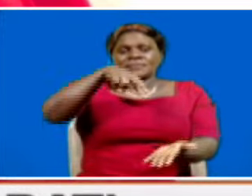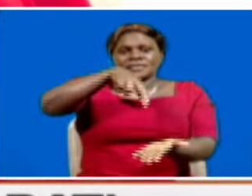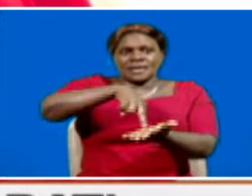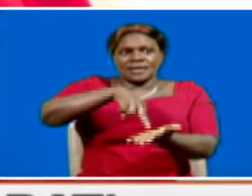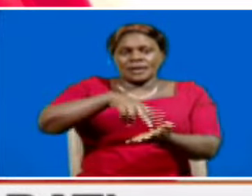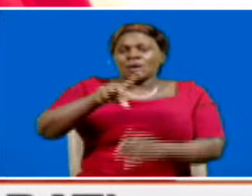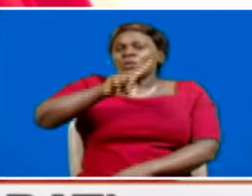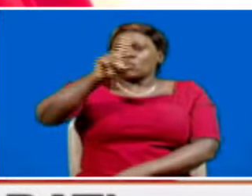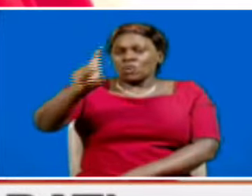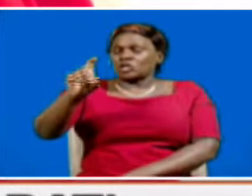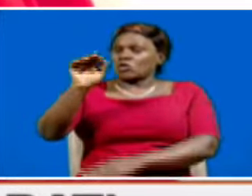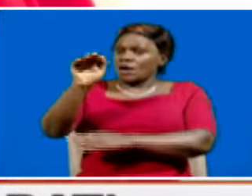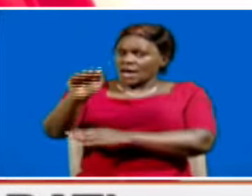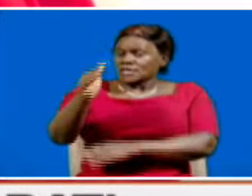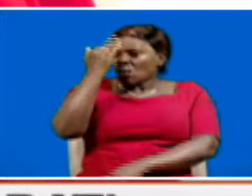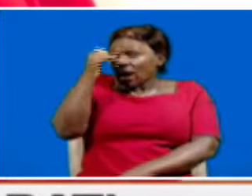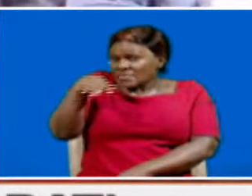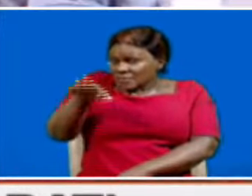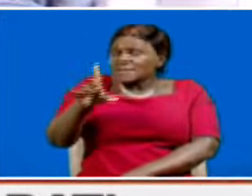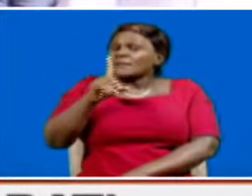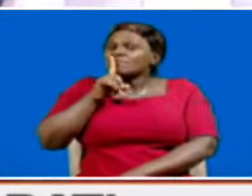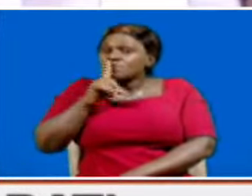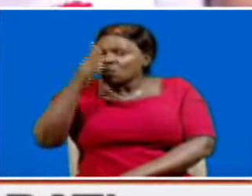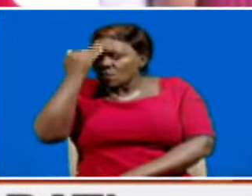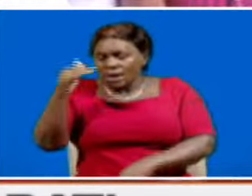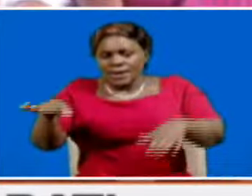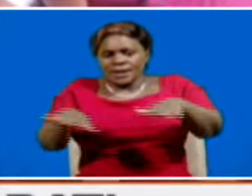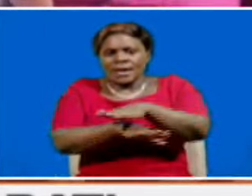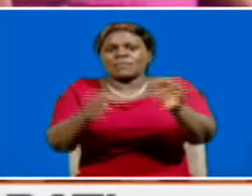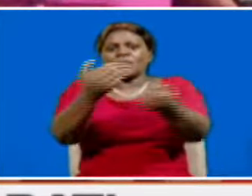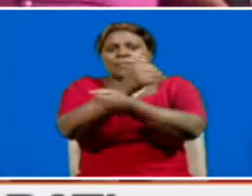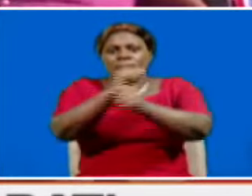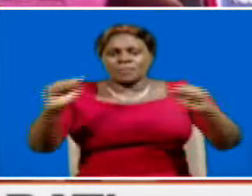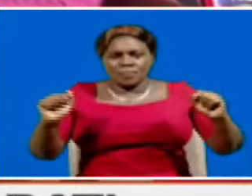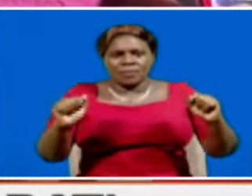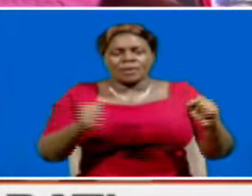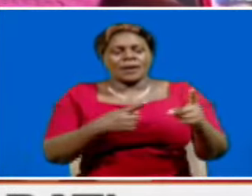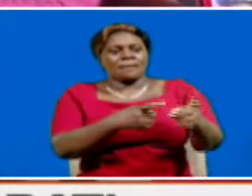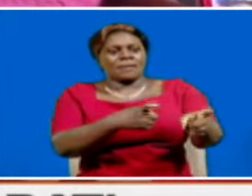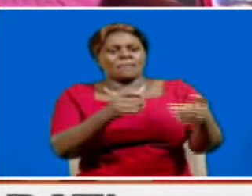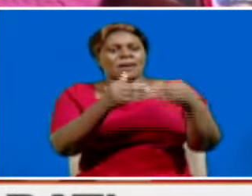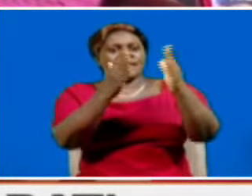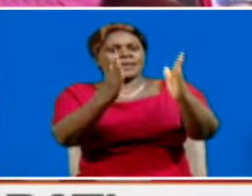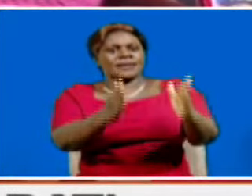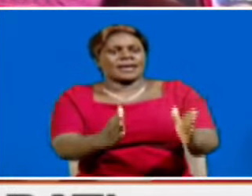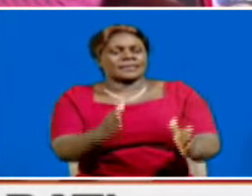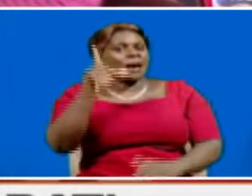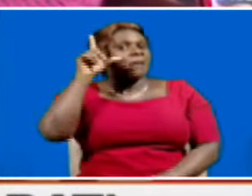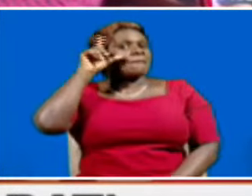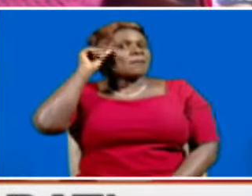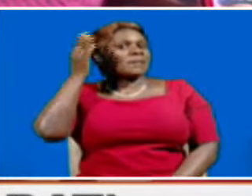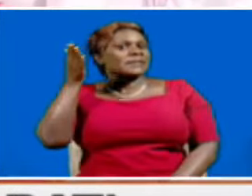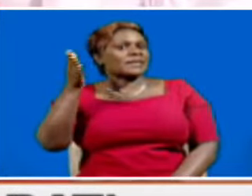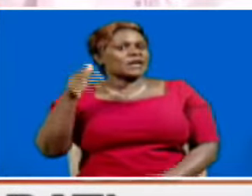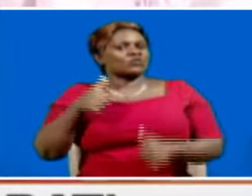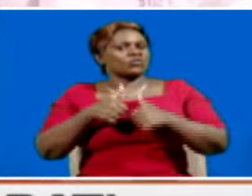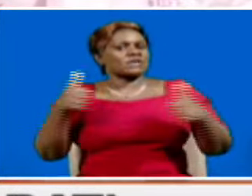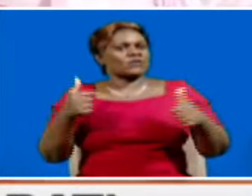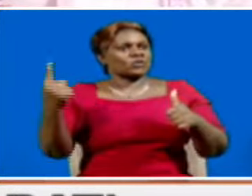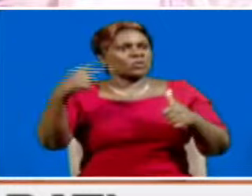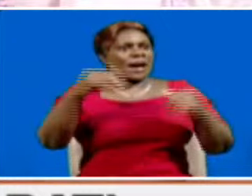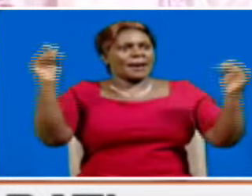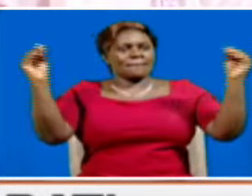This is a question we ask him, because why are people quiet? Naibu Rais Gachagua aliwalaumu baadhi ya viongozi wa kaunti za Pwani kwa kususia kongamano